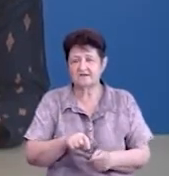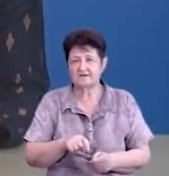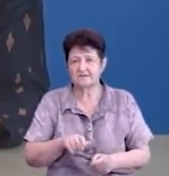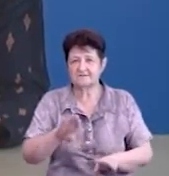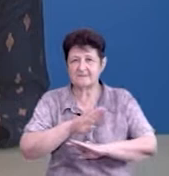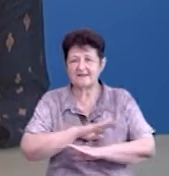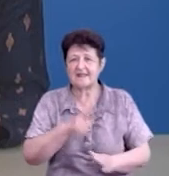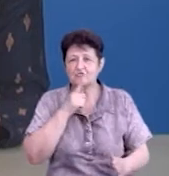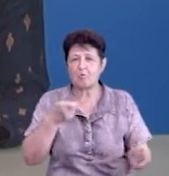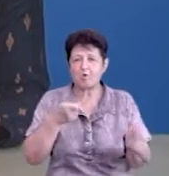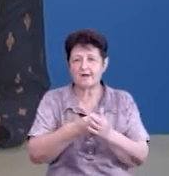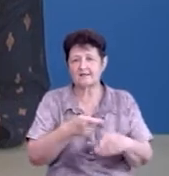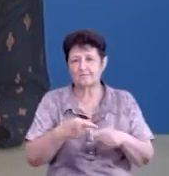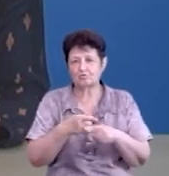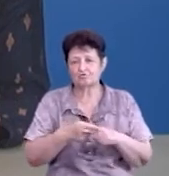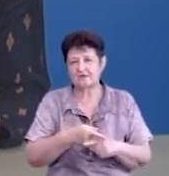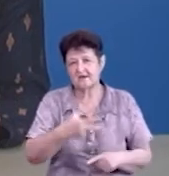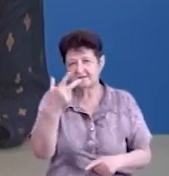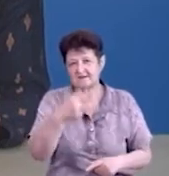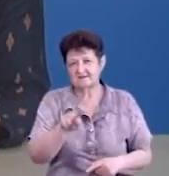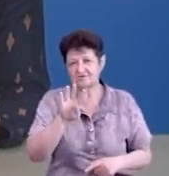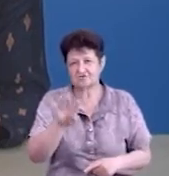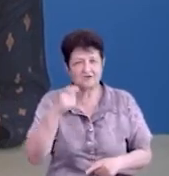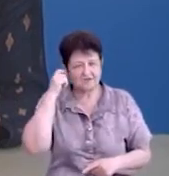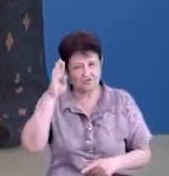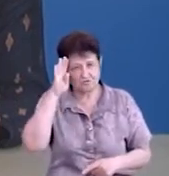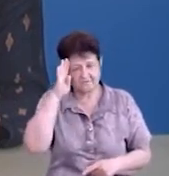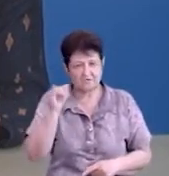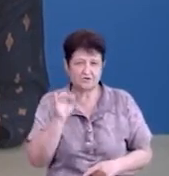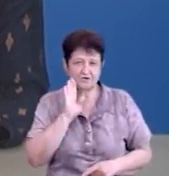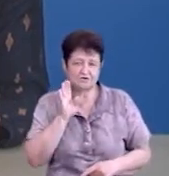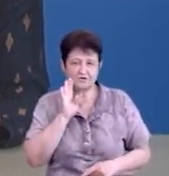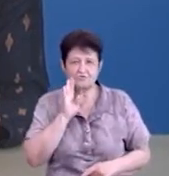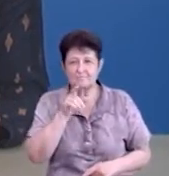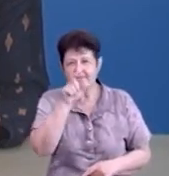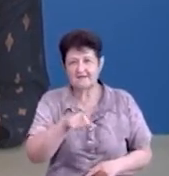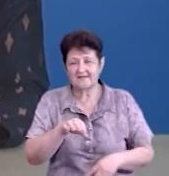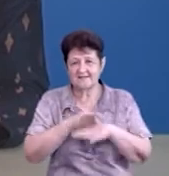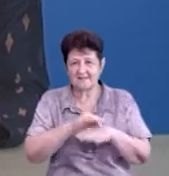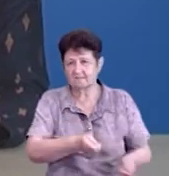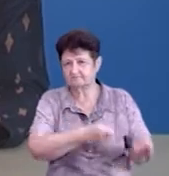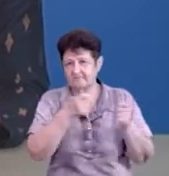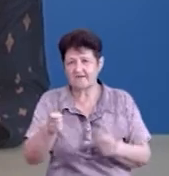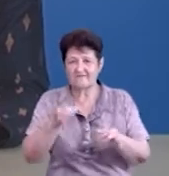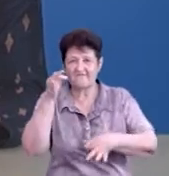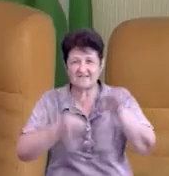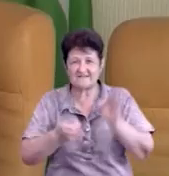поранив ножем 45-річну жінку та 34-річного чоловіка. Тіла ж небіжчиків вивіз у ліс і